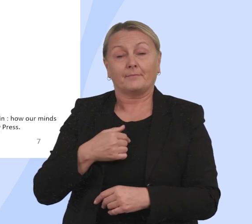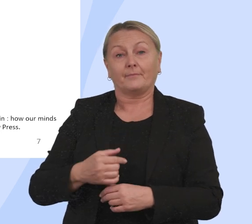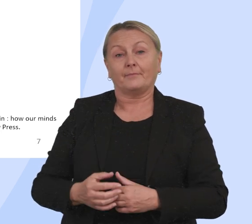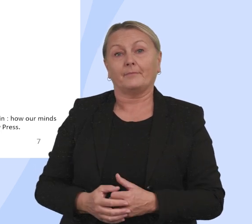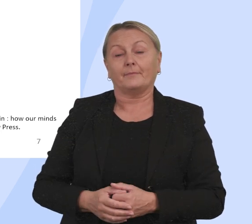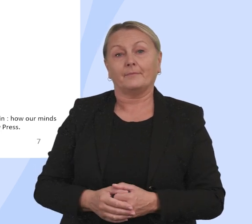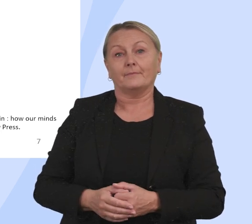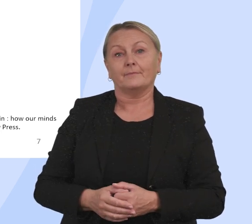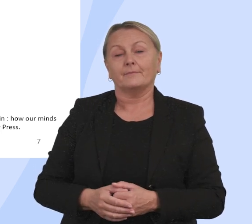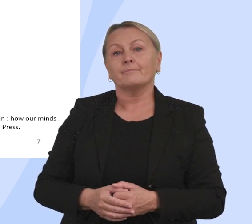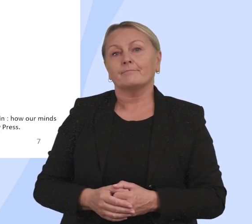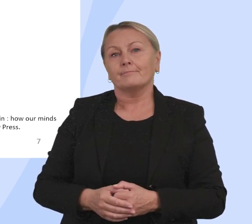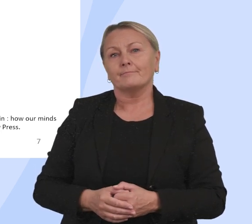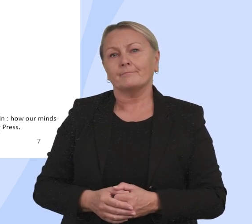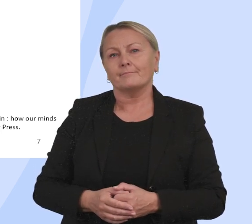en ende af.